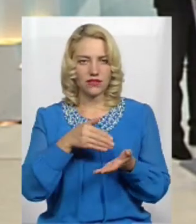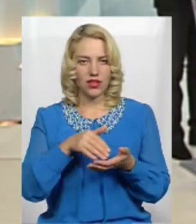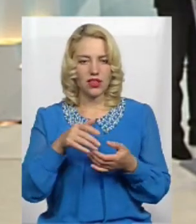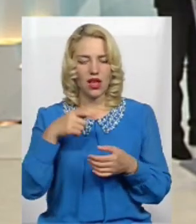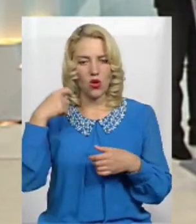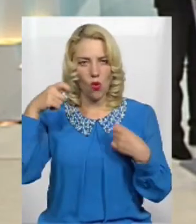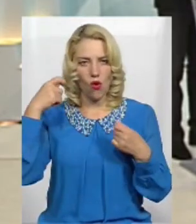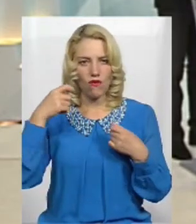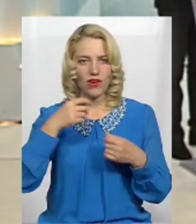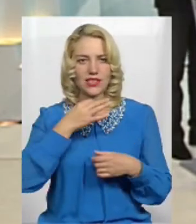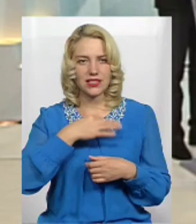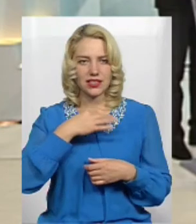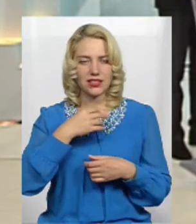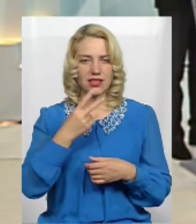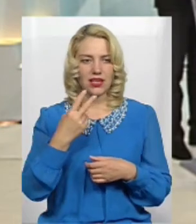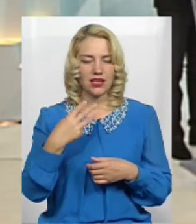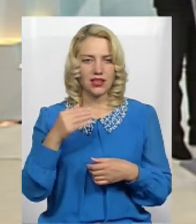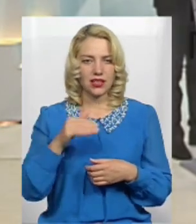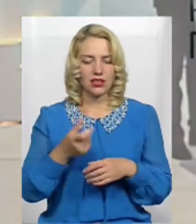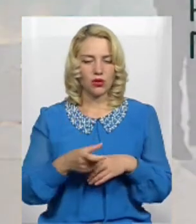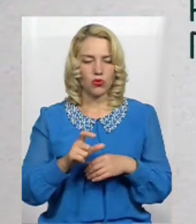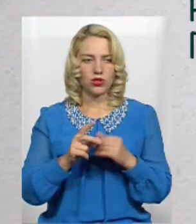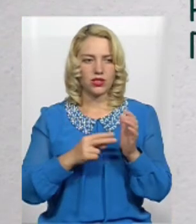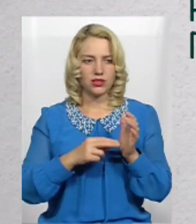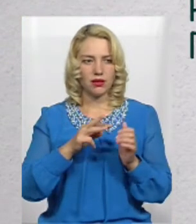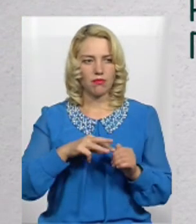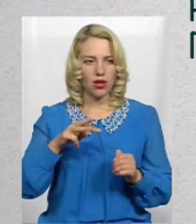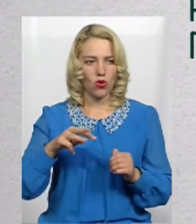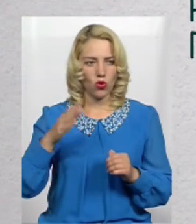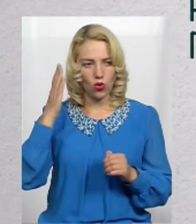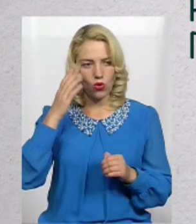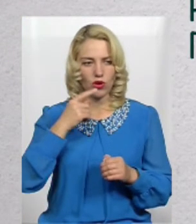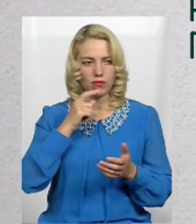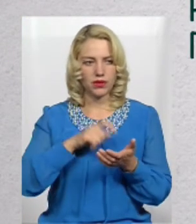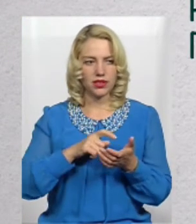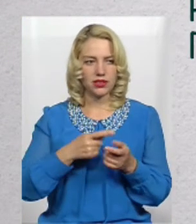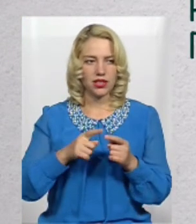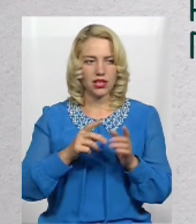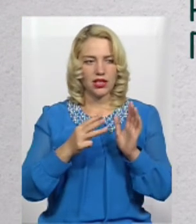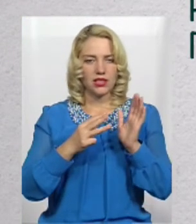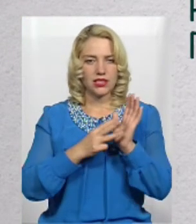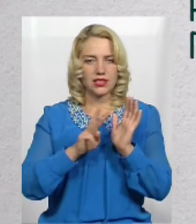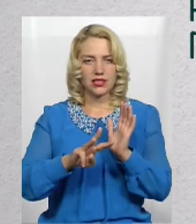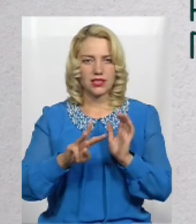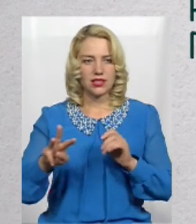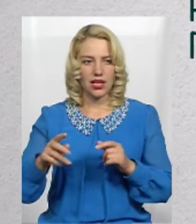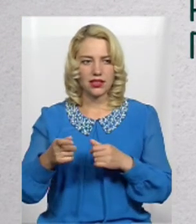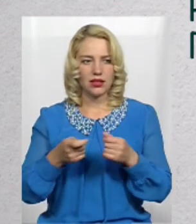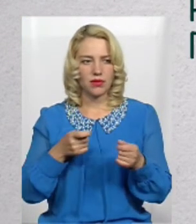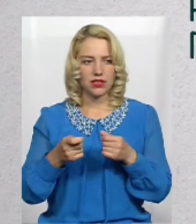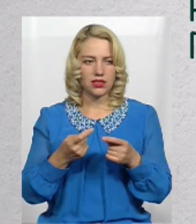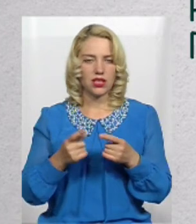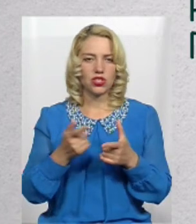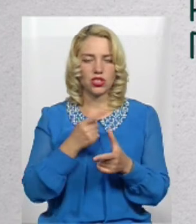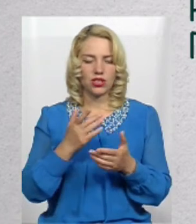овець та кіз – близько 30 тисяч і понад 7 мільйонів голів птиці. Дані із сайту Хмельницької обласної державної адміністрації. Чи є потреба і